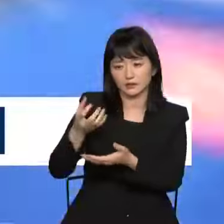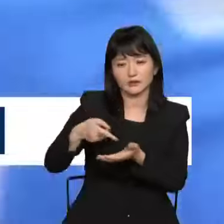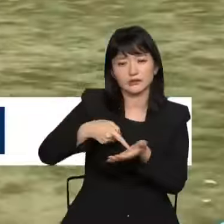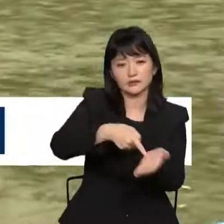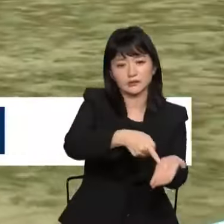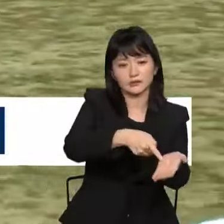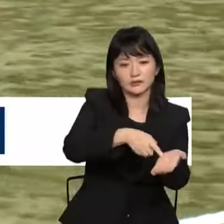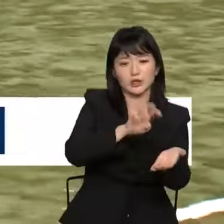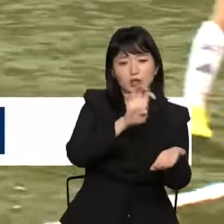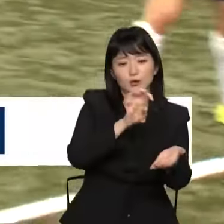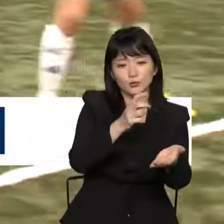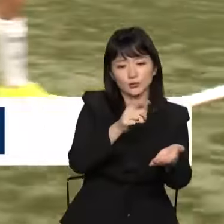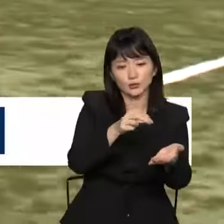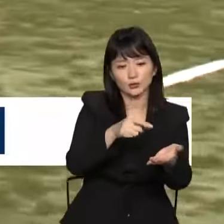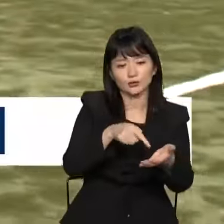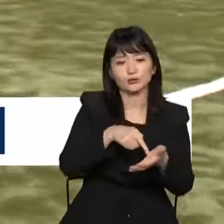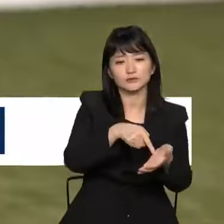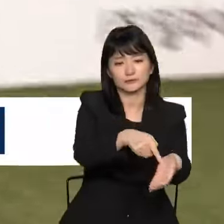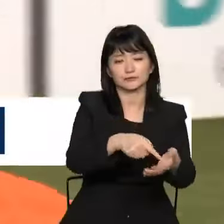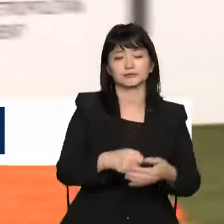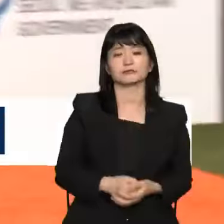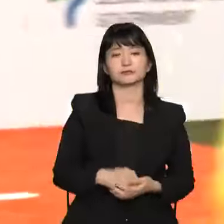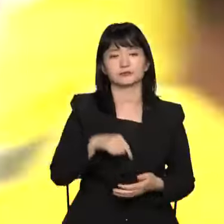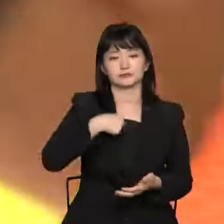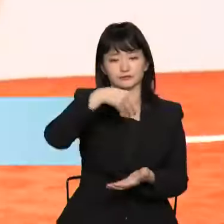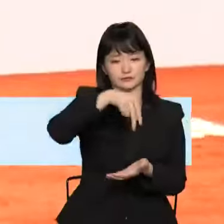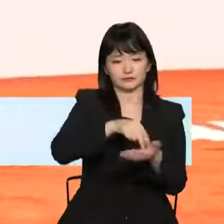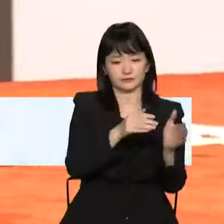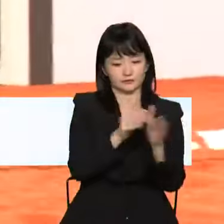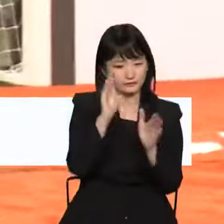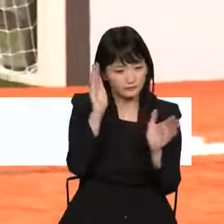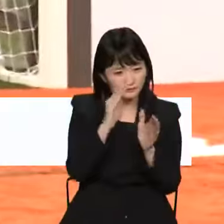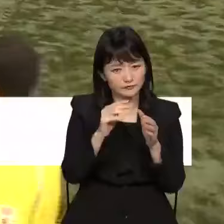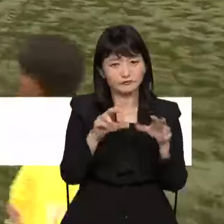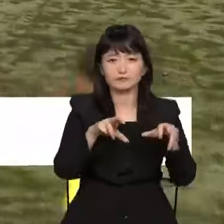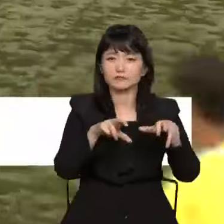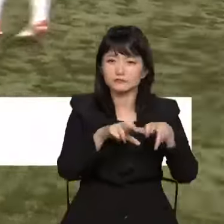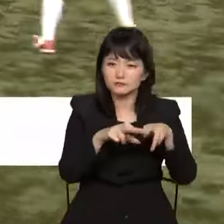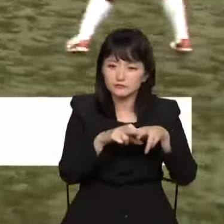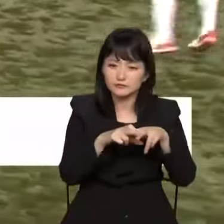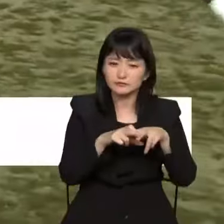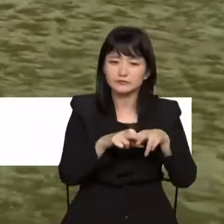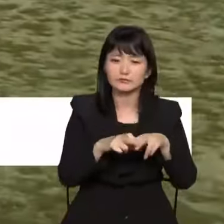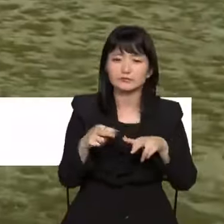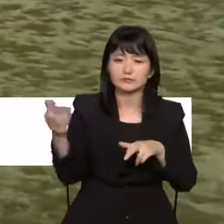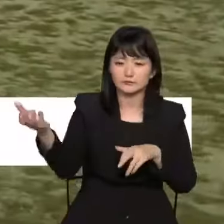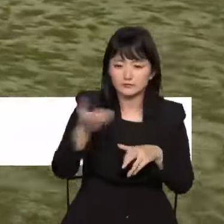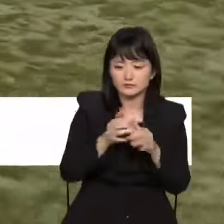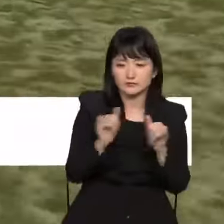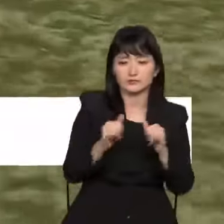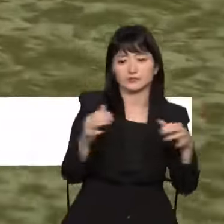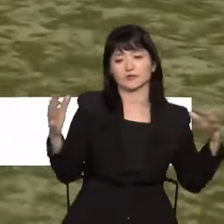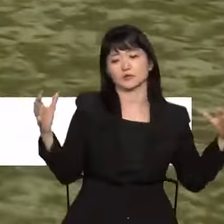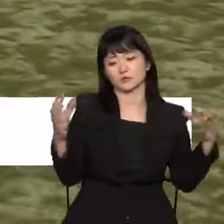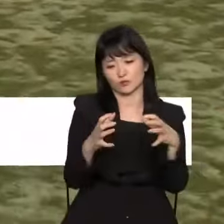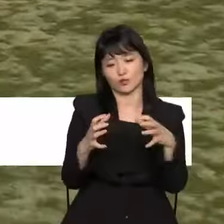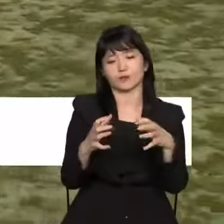선수로 참여했습니다. 자립준비 청년, 장애인, 난민 신청자 등이 모여 화합을